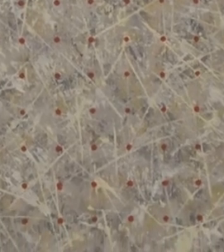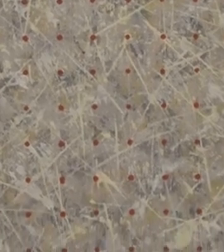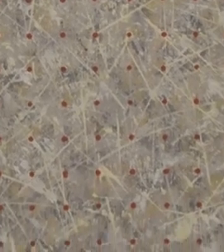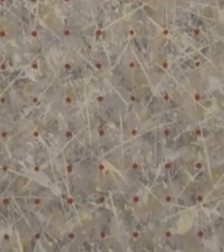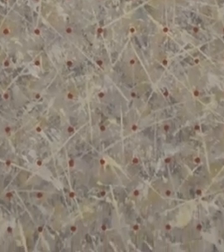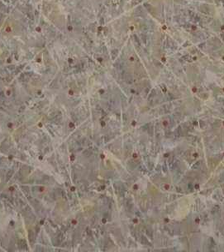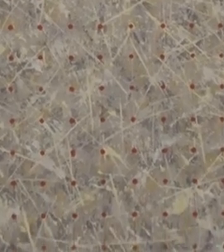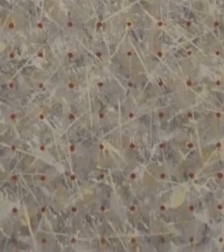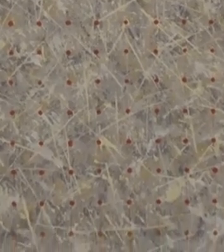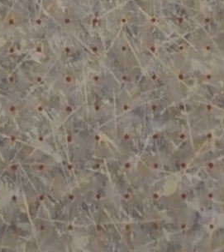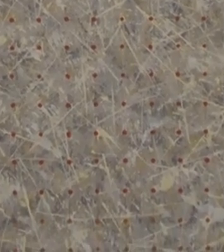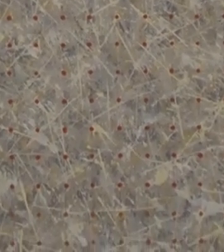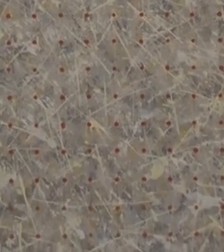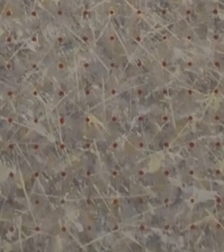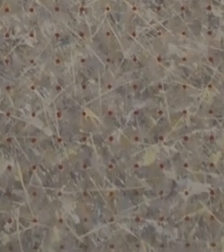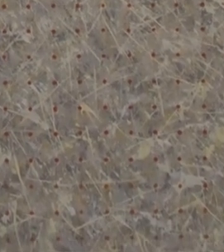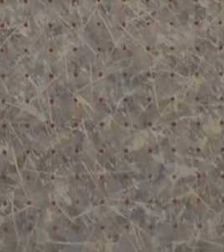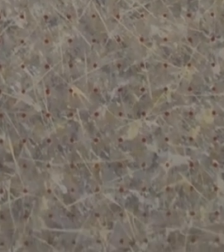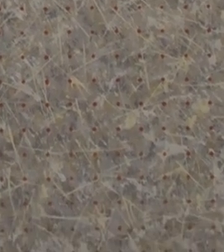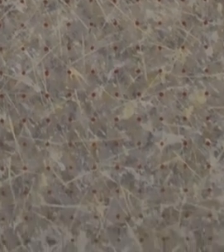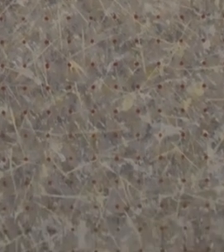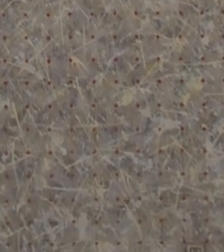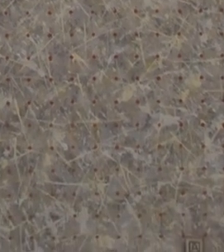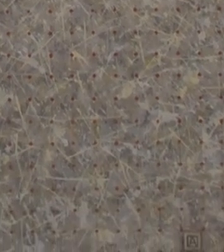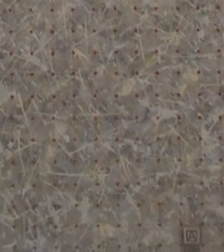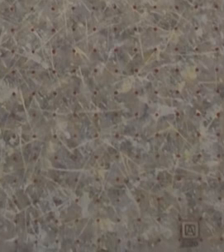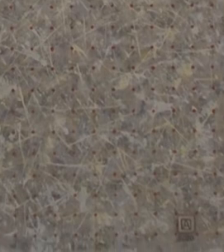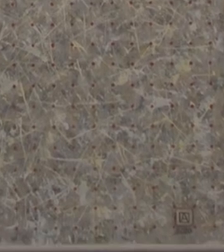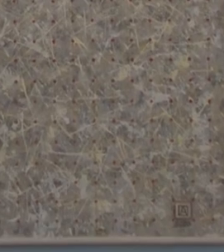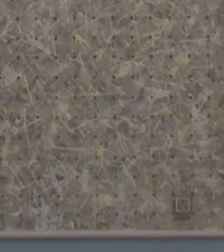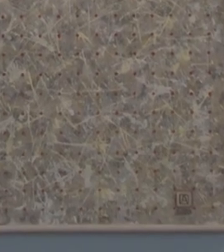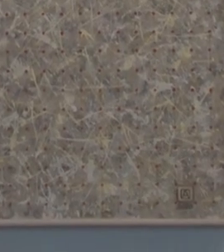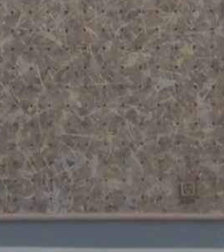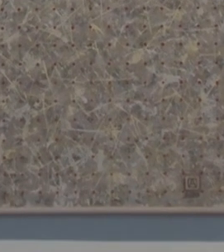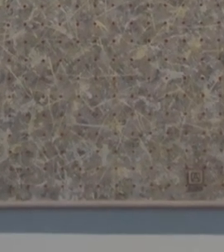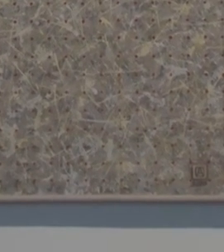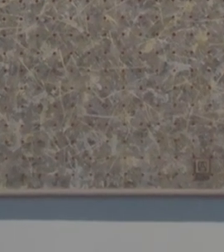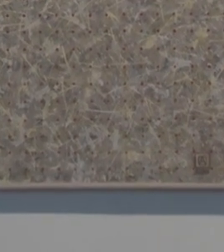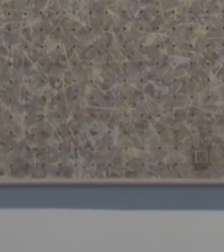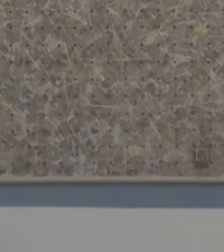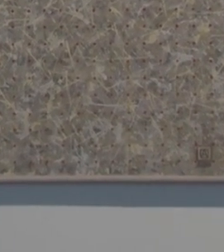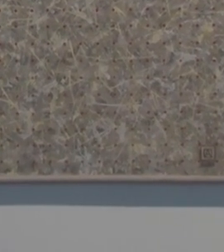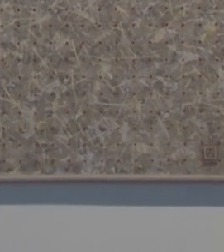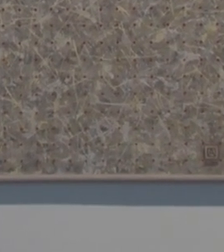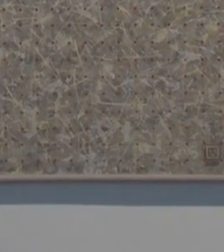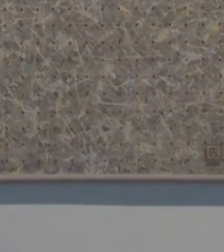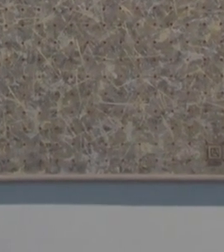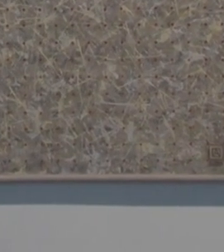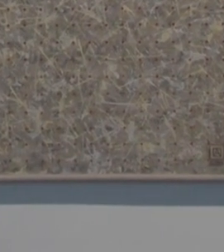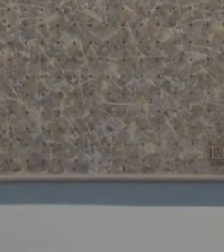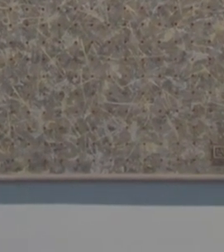którego twórczość jest pasją. Cieszy go każdy obraz i praca nad nim oraz doznania z nim związane. Doktor habilitowana